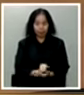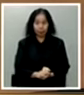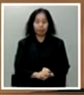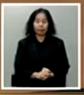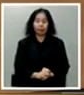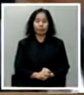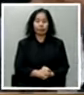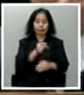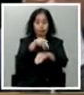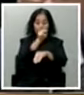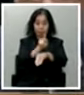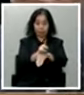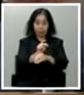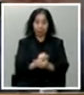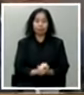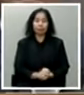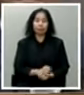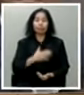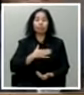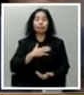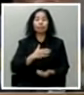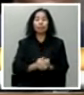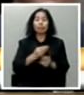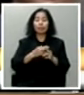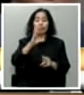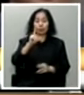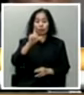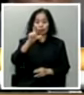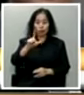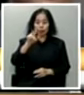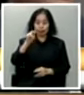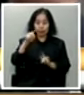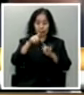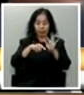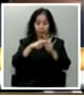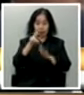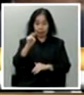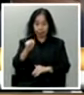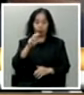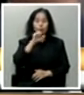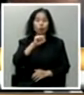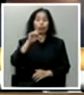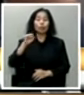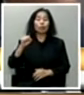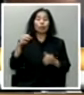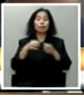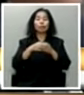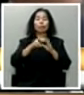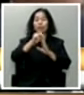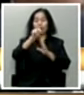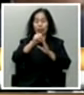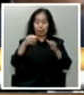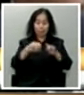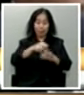ท่านประธานที่เคารพกระผมชนน่านสีแก้วสมาชิกสภาผู้แทนราษฎรจังหวัดน่านพรรคเพื่อไท